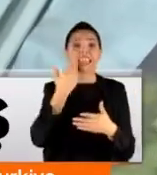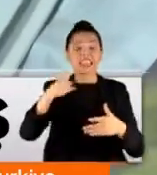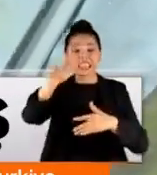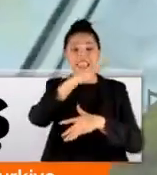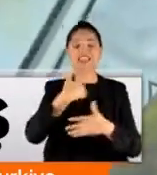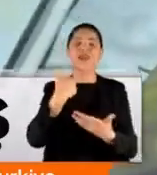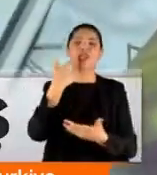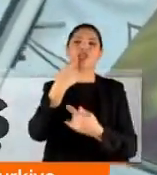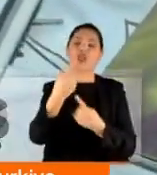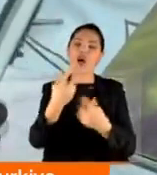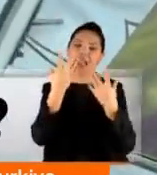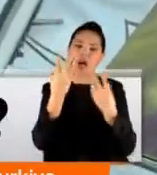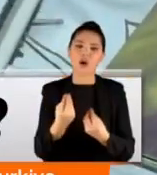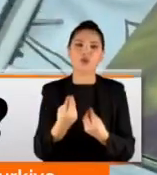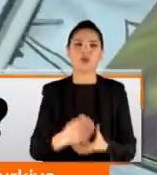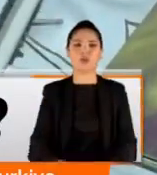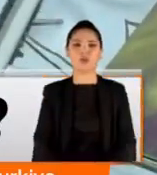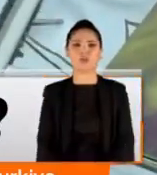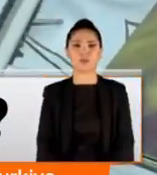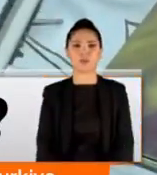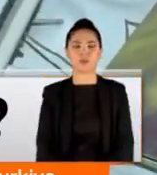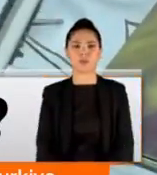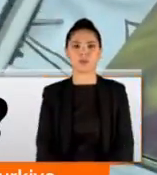ekranlardan veririz. İşte o